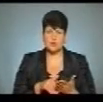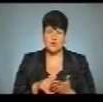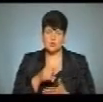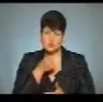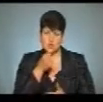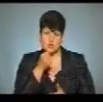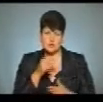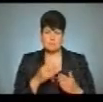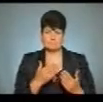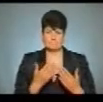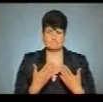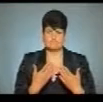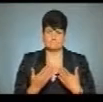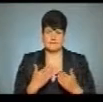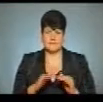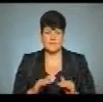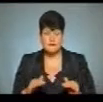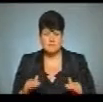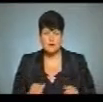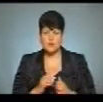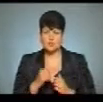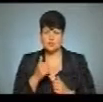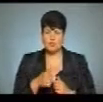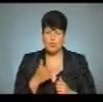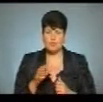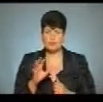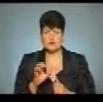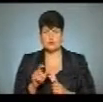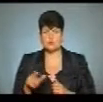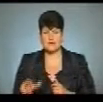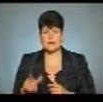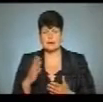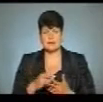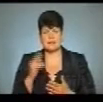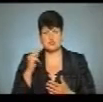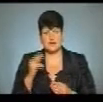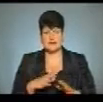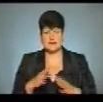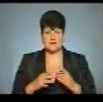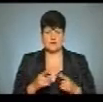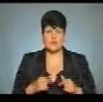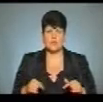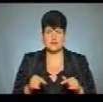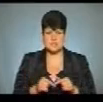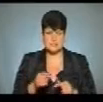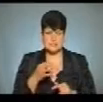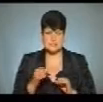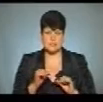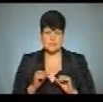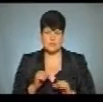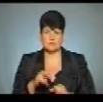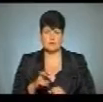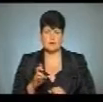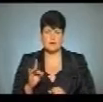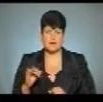дорослим будувати стосунки з дітьми. Щороку майже 500 осіб проходять навчальні тренінги в організації, повідомила її керівник Людмила